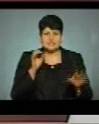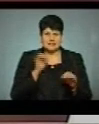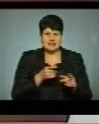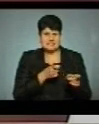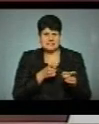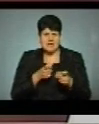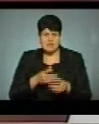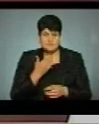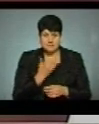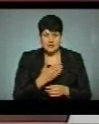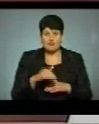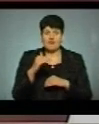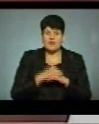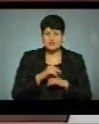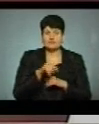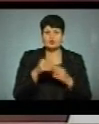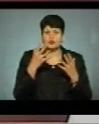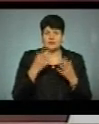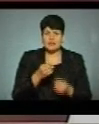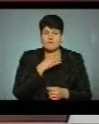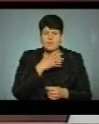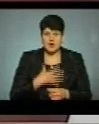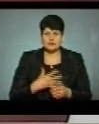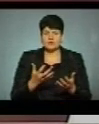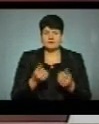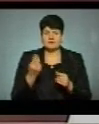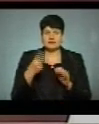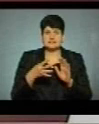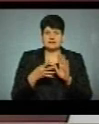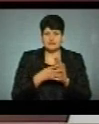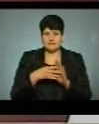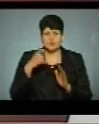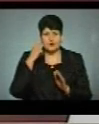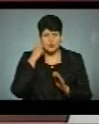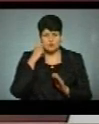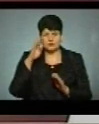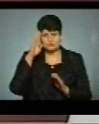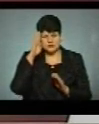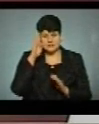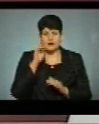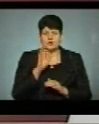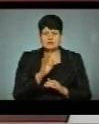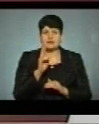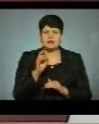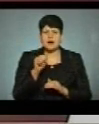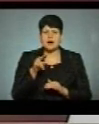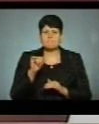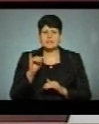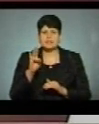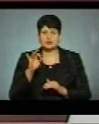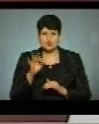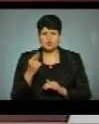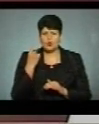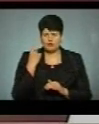у них з рушниць. Ввечері у той день поранення отримав 29-річний Олександр Капінос. Наступного дня він помер. Один із